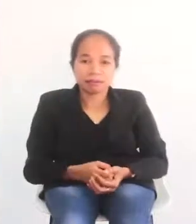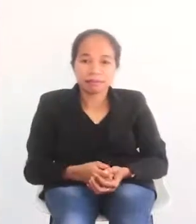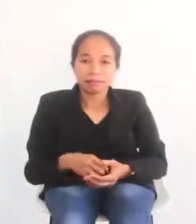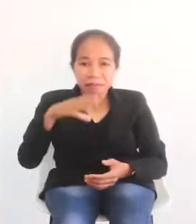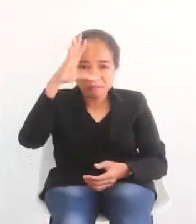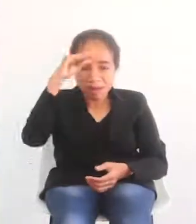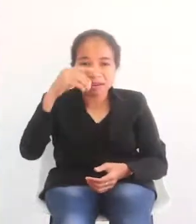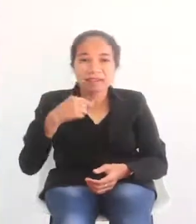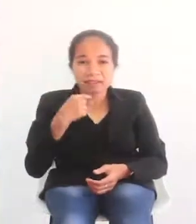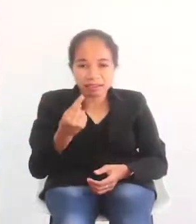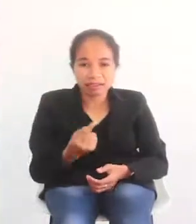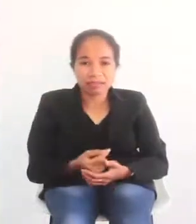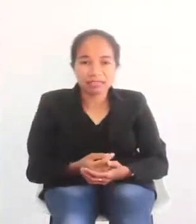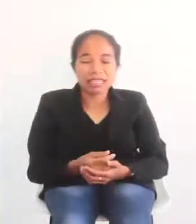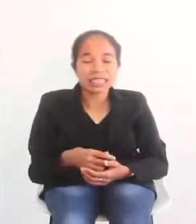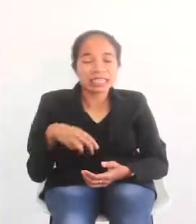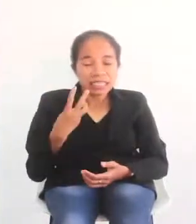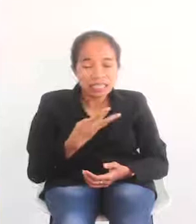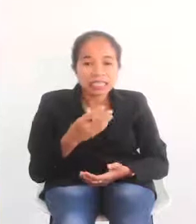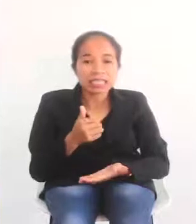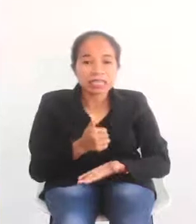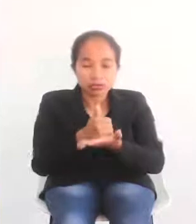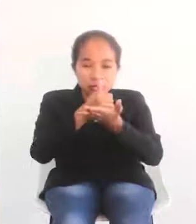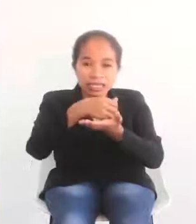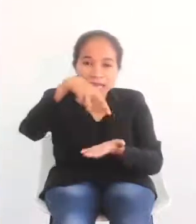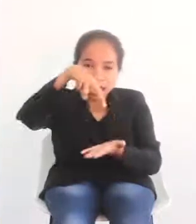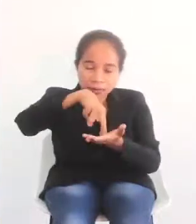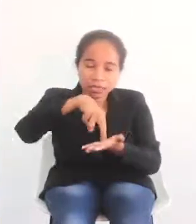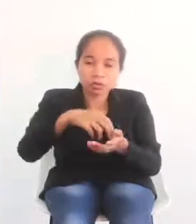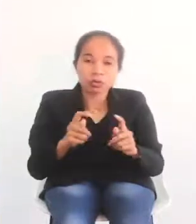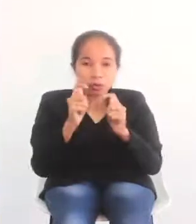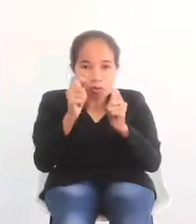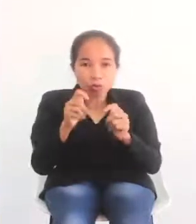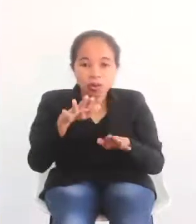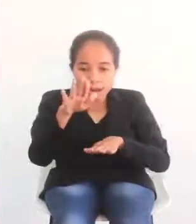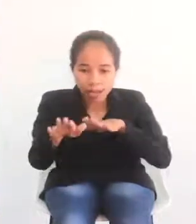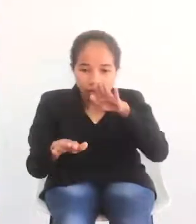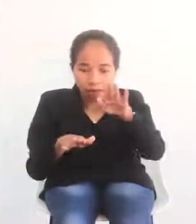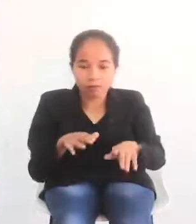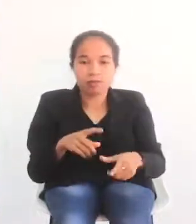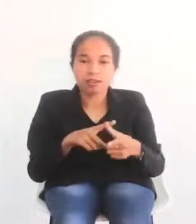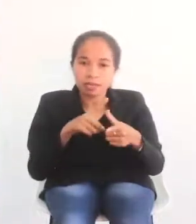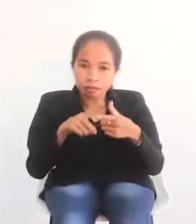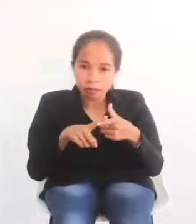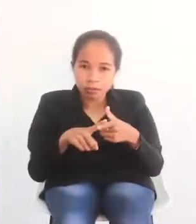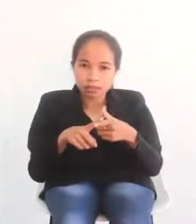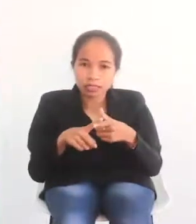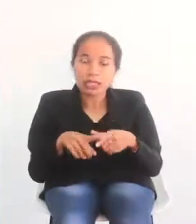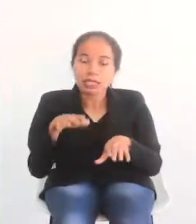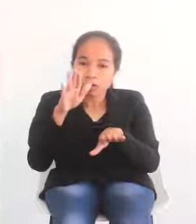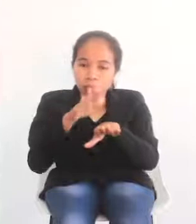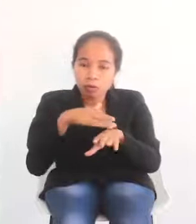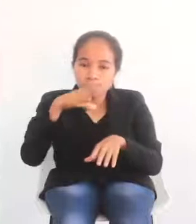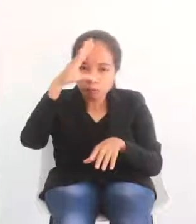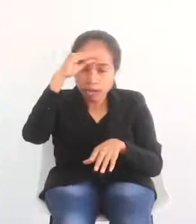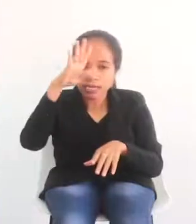Armindu dehan. Ita azuda ni hamrik hori koko lao. Depois ita bolu sira na inhat dehan